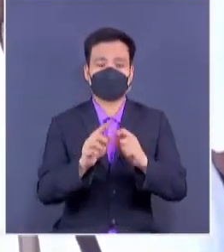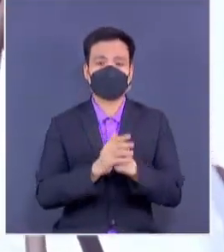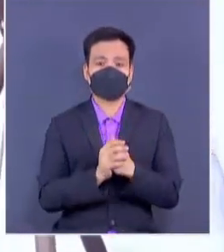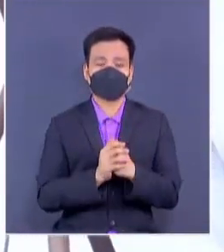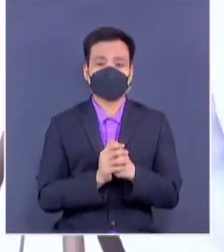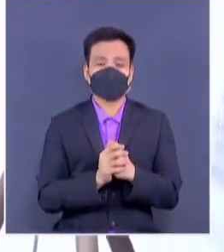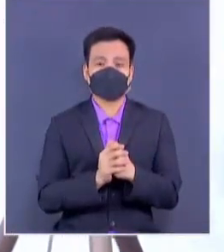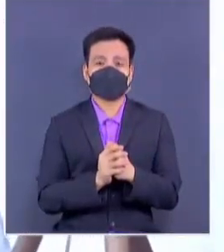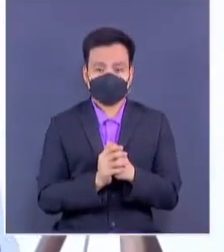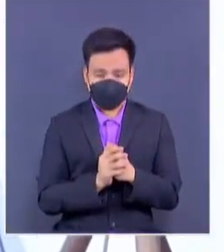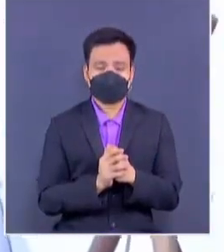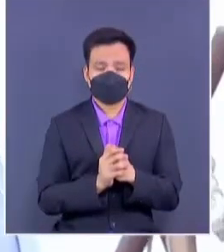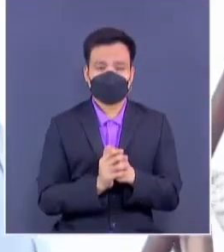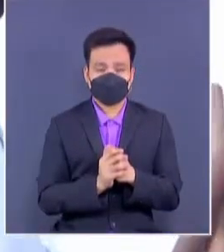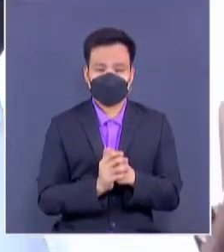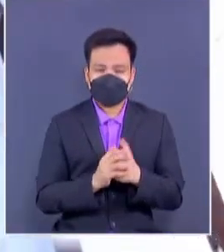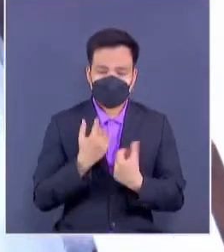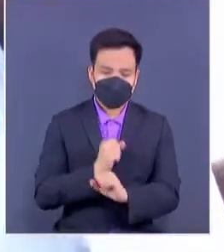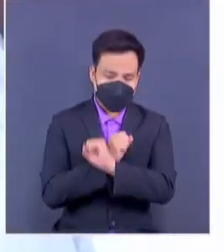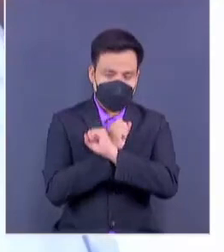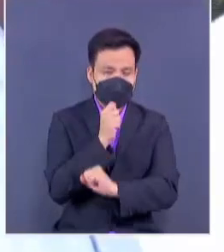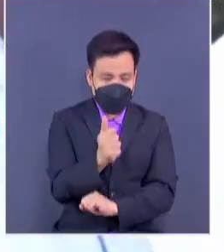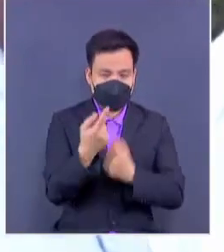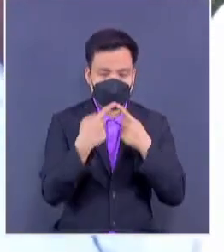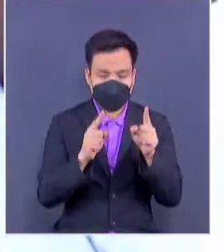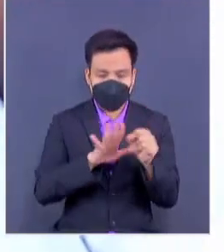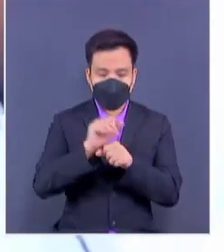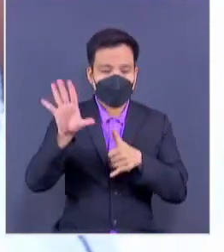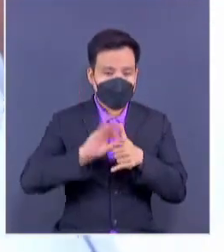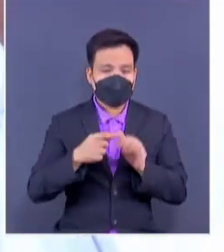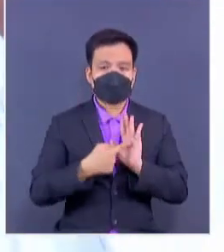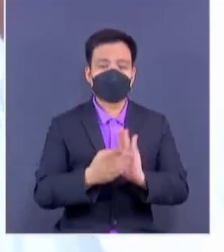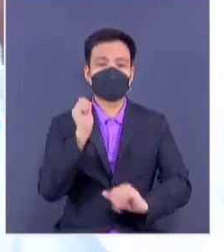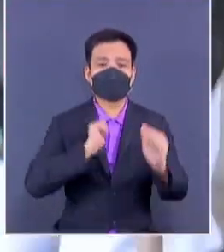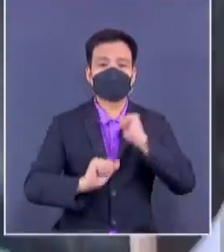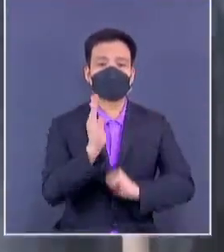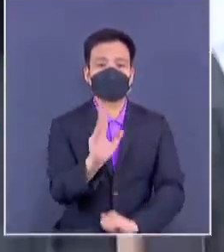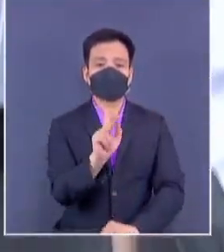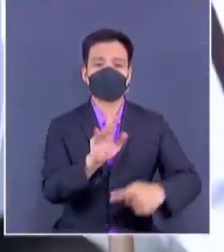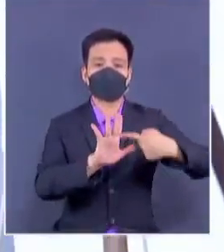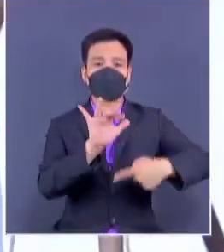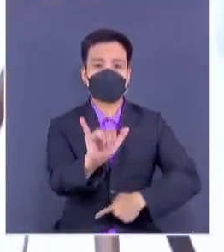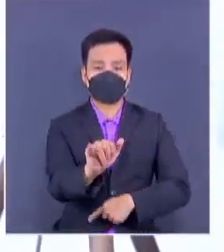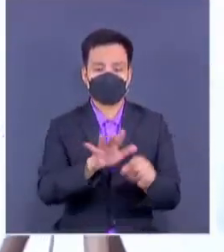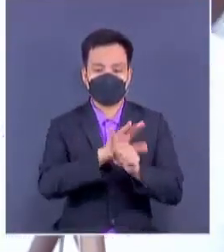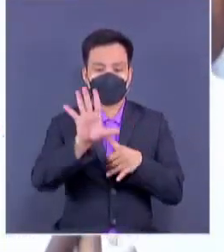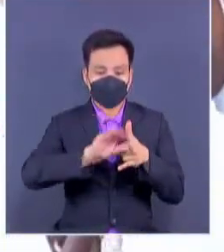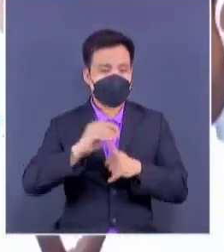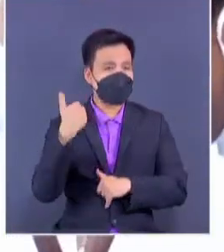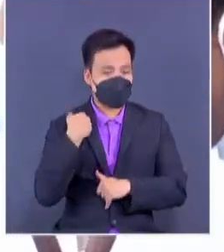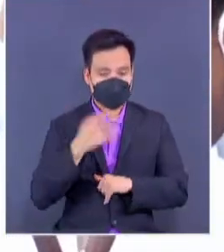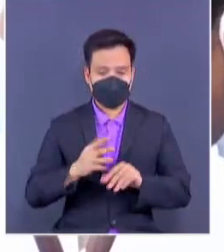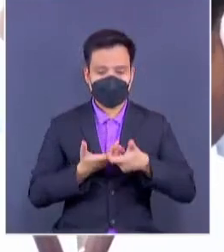คอยระมัดระวังมาตลอดนะคะแต่ก็ยังพลาดติดเชื้อสำหรับนักแสดงหนุ่มกายรัชนนท์ที่พบว่าติดเชื้อโควิด-19 โดยเขาได้